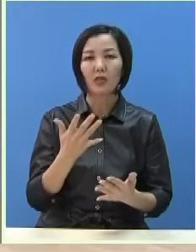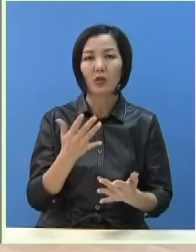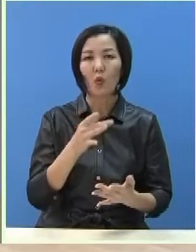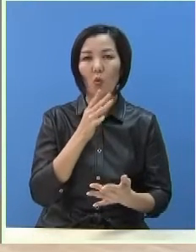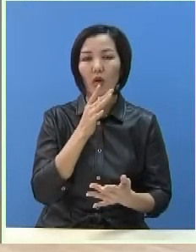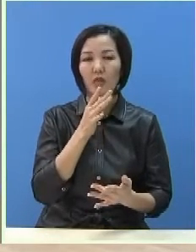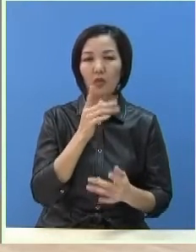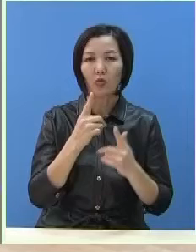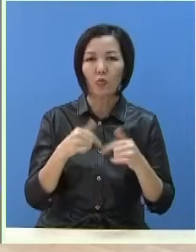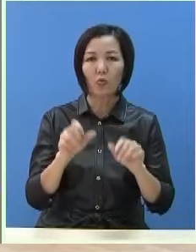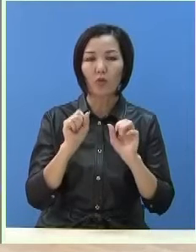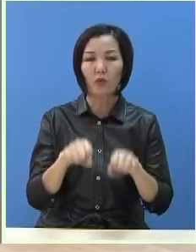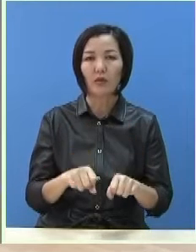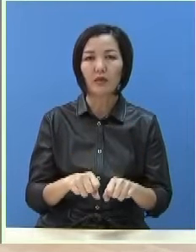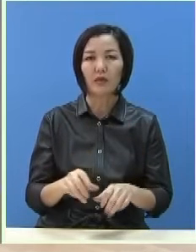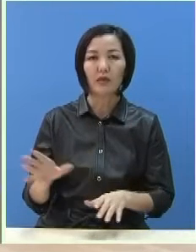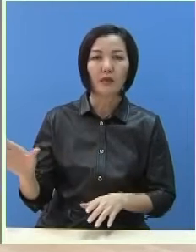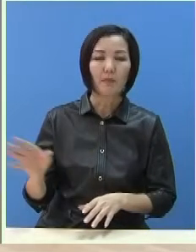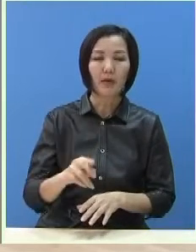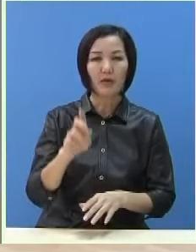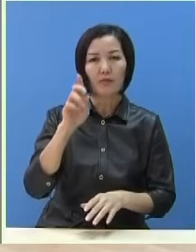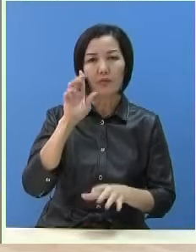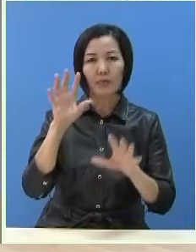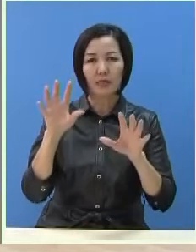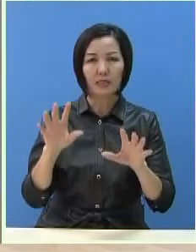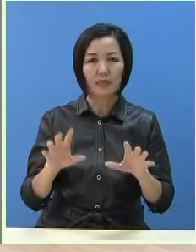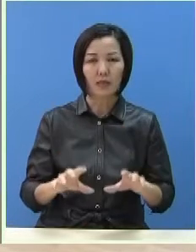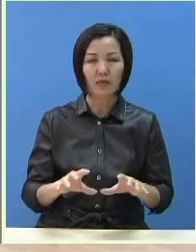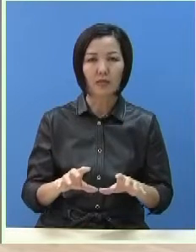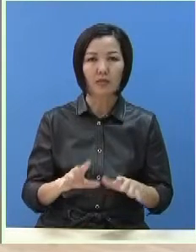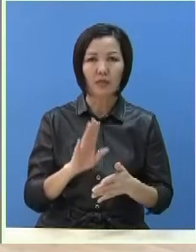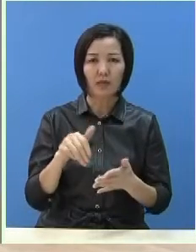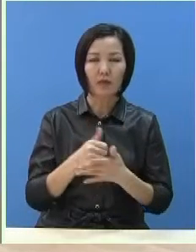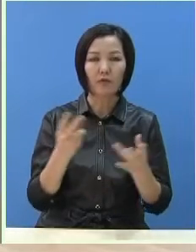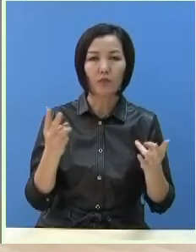ол кез келген мемлекетте ол заң үстемдік ету керек қой.